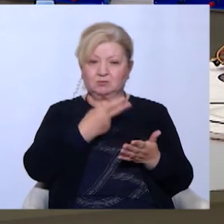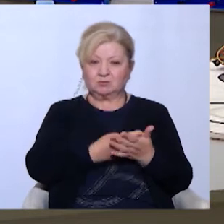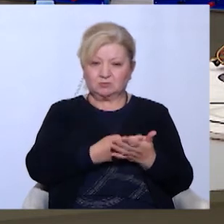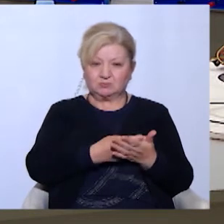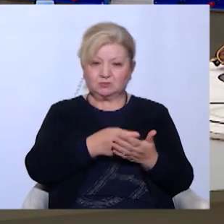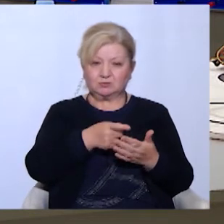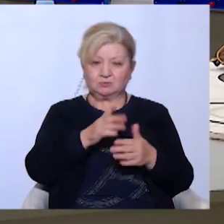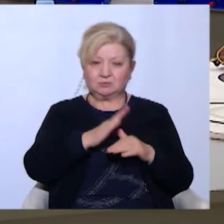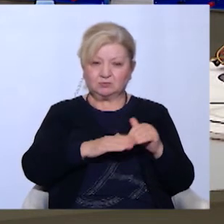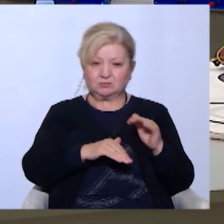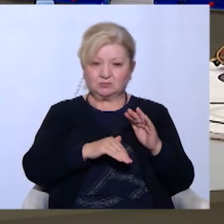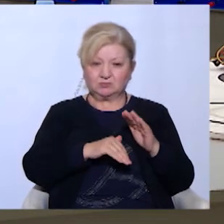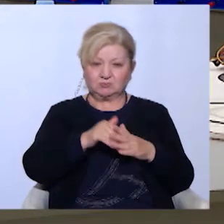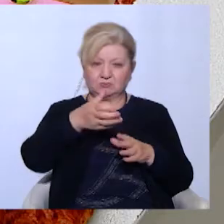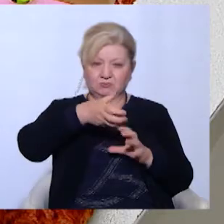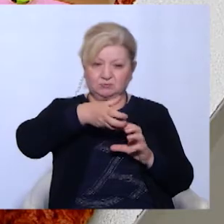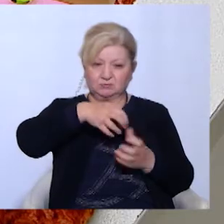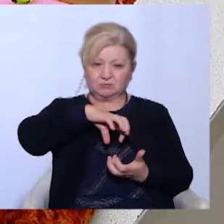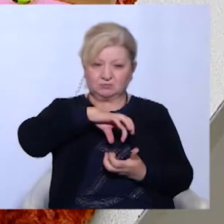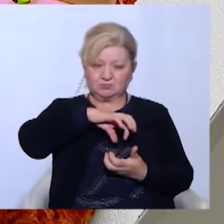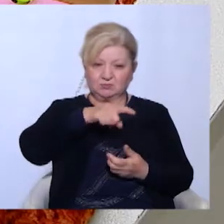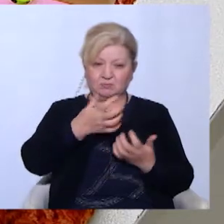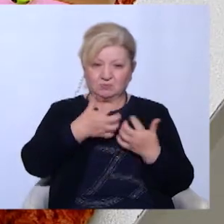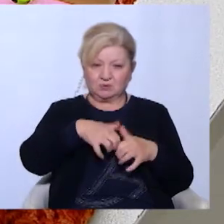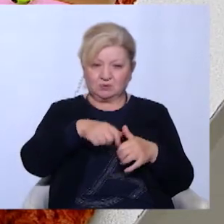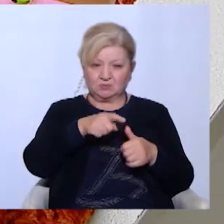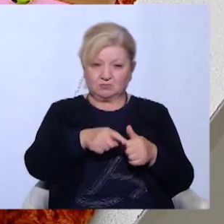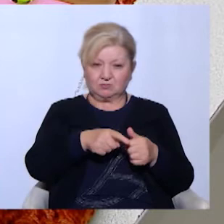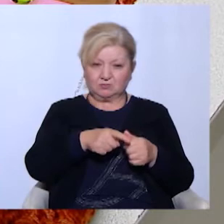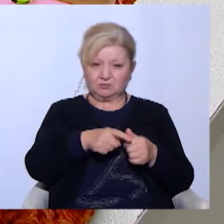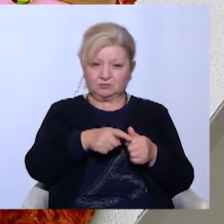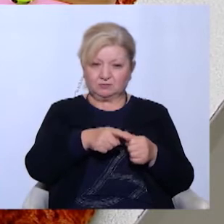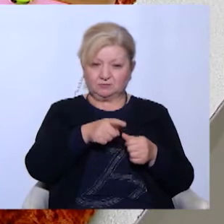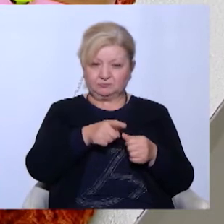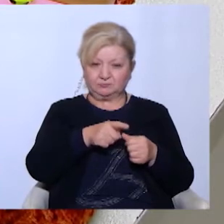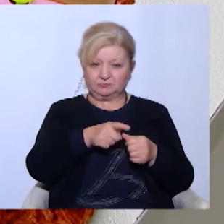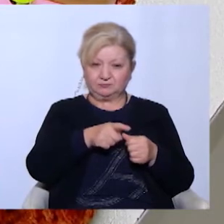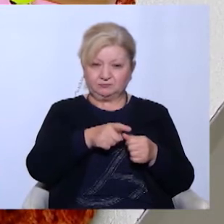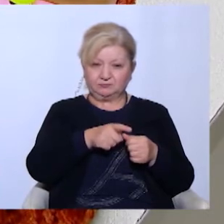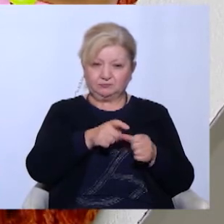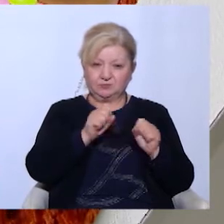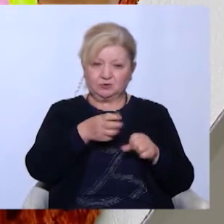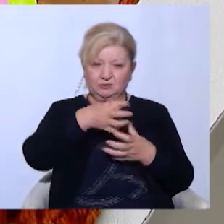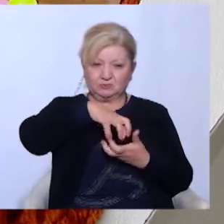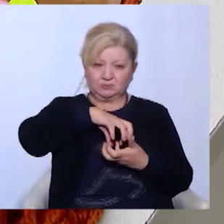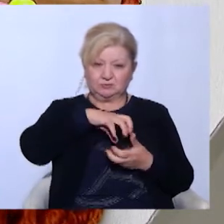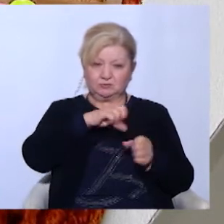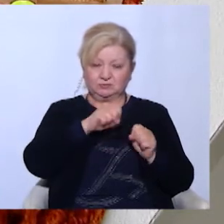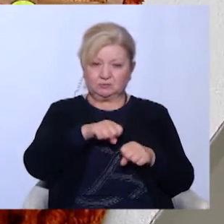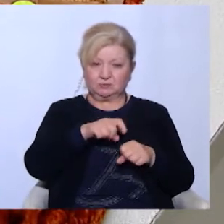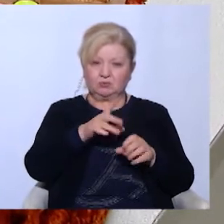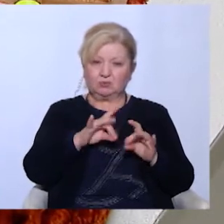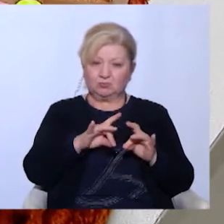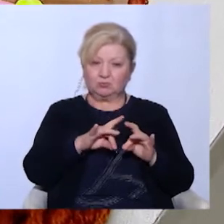იგი, შევხედოთ ახლა ხელით ვაბრუნოთ ჯერ ეს მექანიზმი. აი ასე შეუძლია